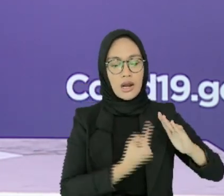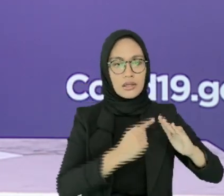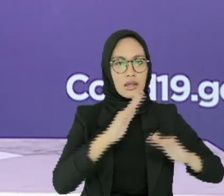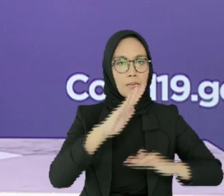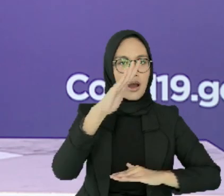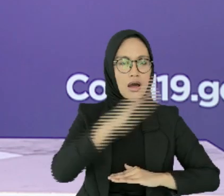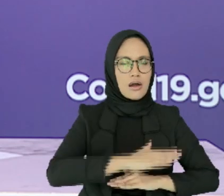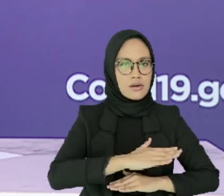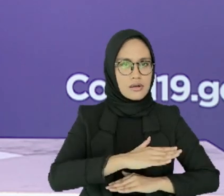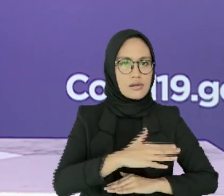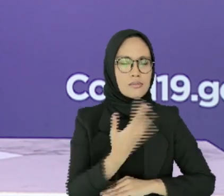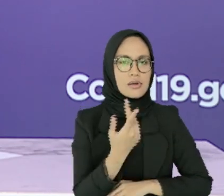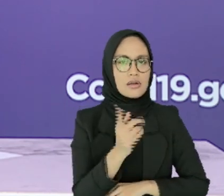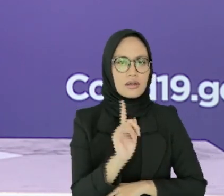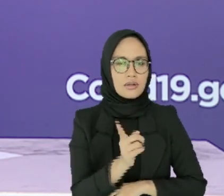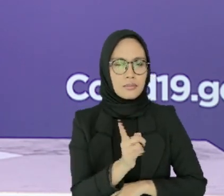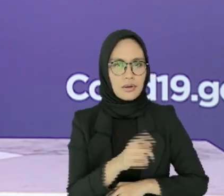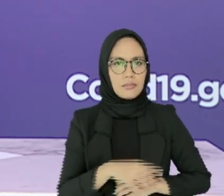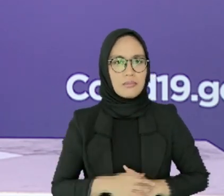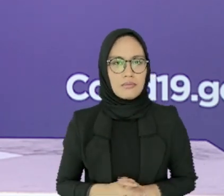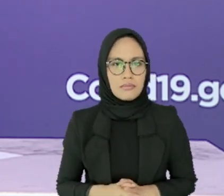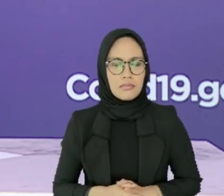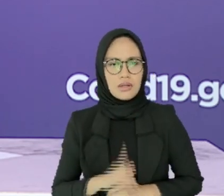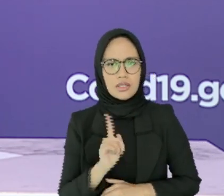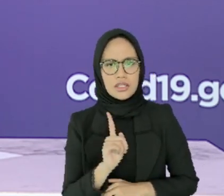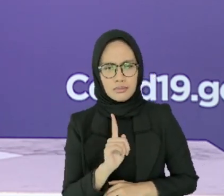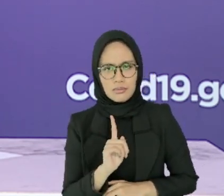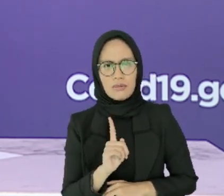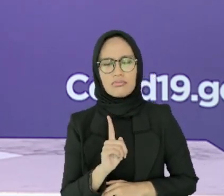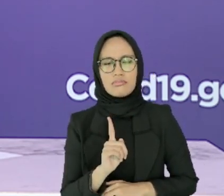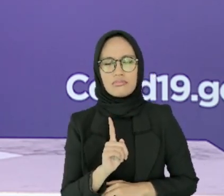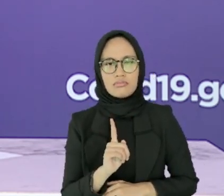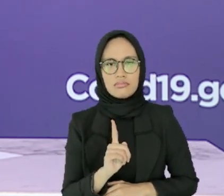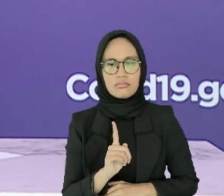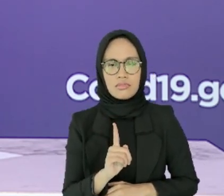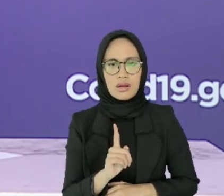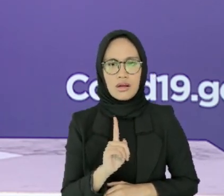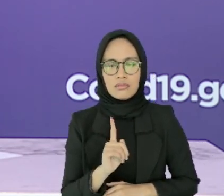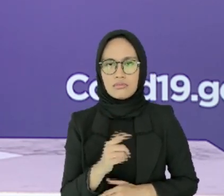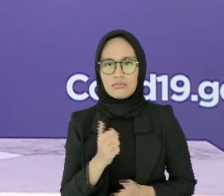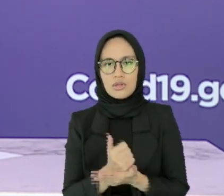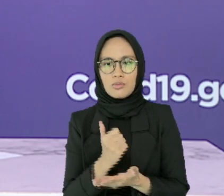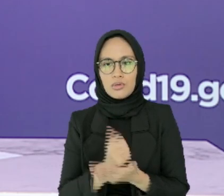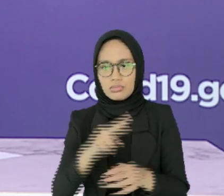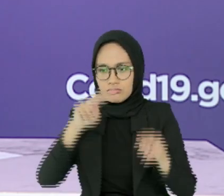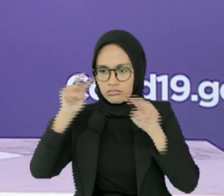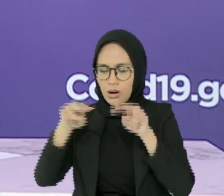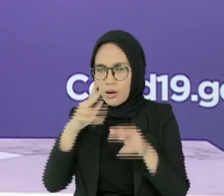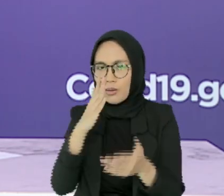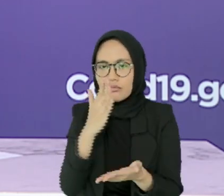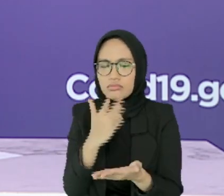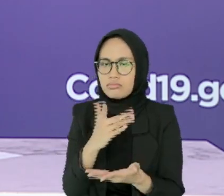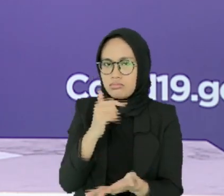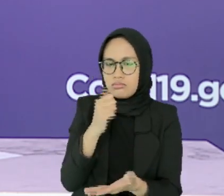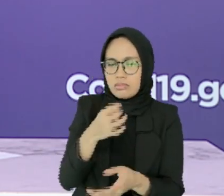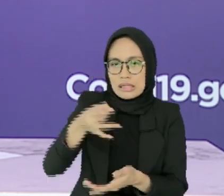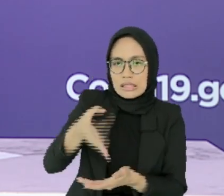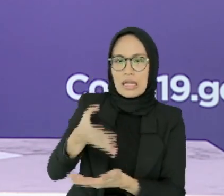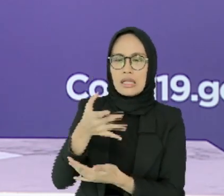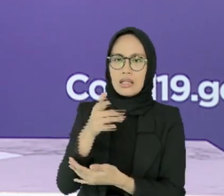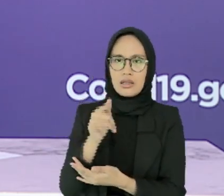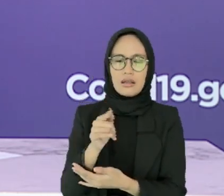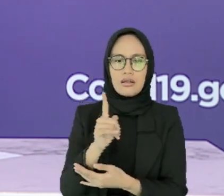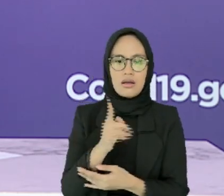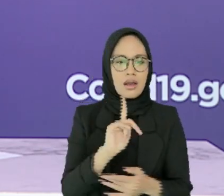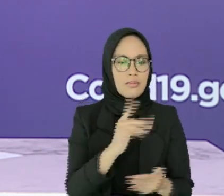didasarkan dari persyaratan administratif ketat yaitu bukti vaksinasi dosis penuh kepemilikan asuransi